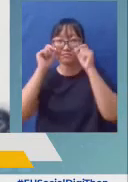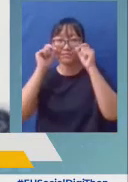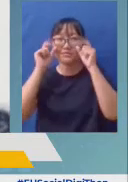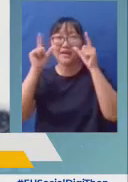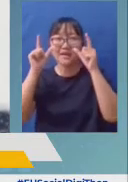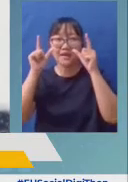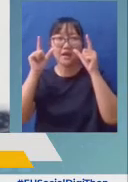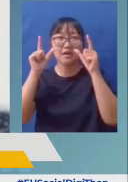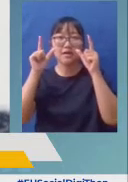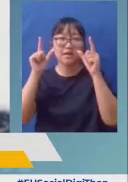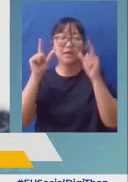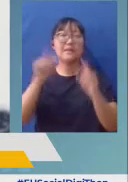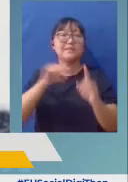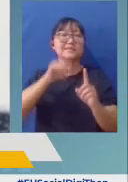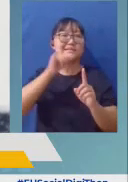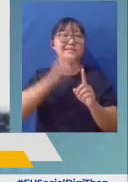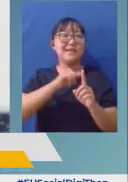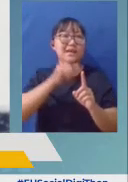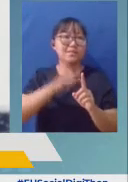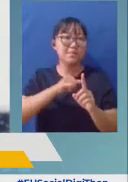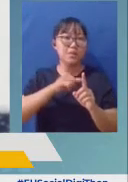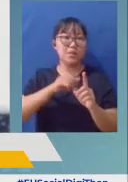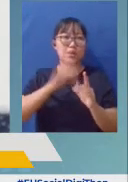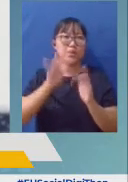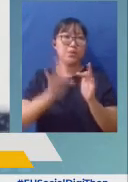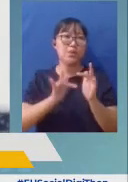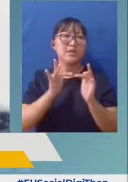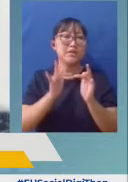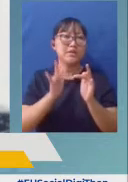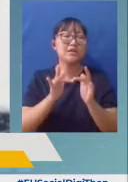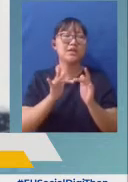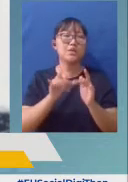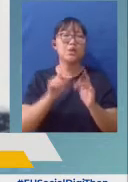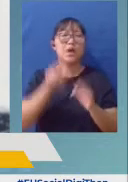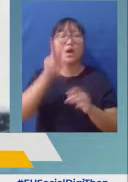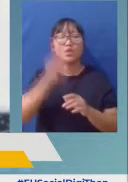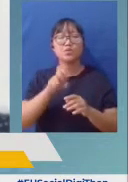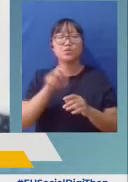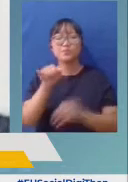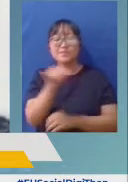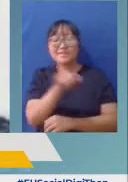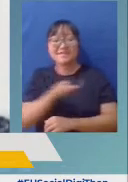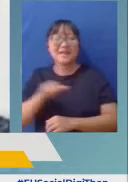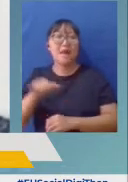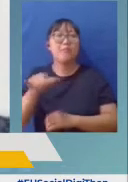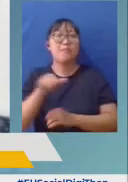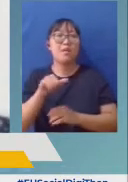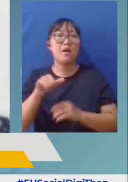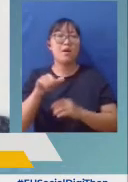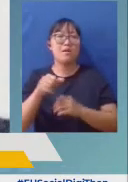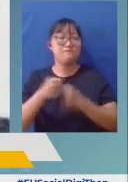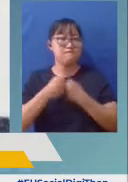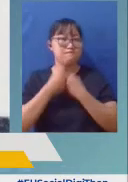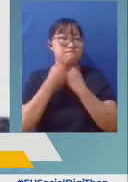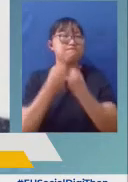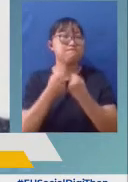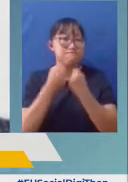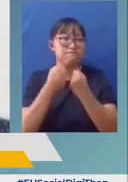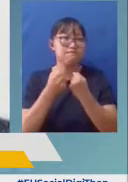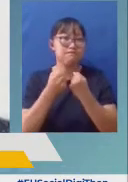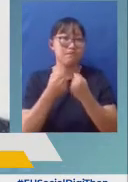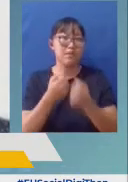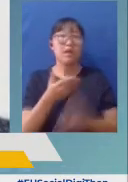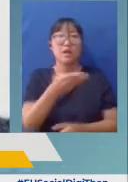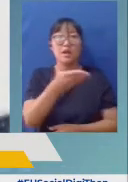itu perlu di-fight, diperangi bareng-bareng. Dan kamu ini termasuk dalam warrior ya, ksatria untuk